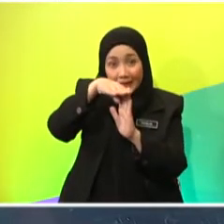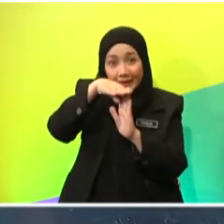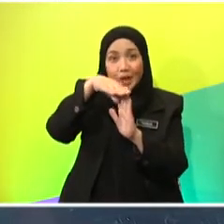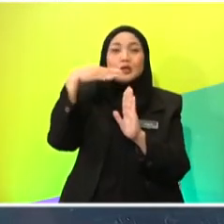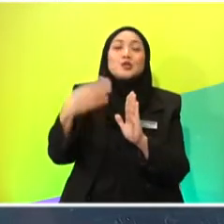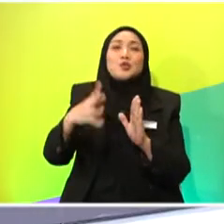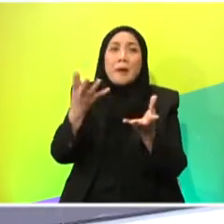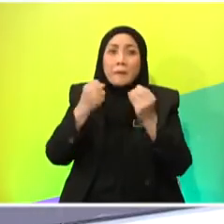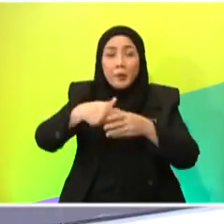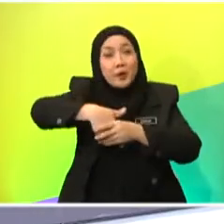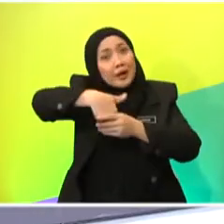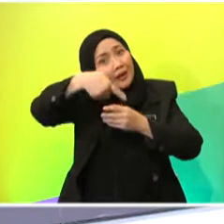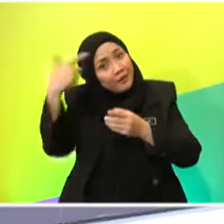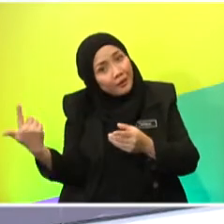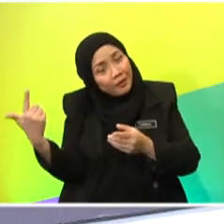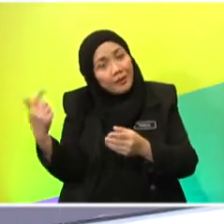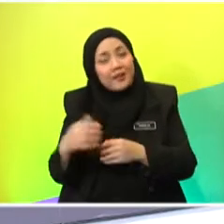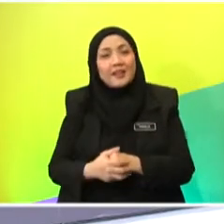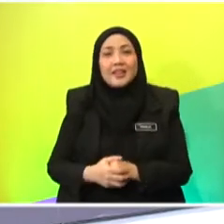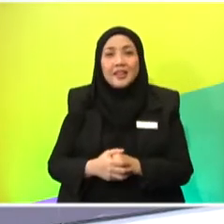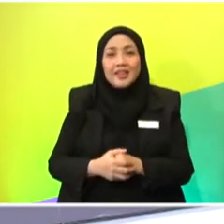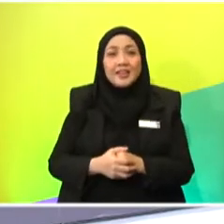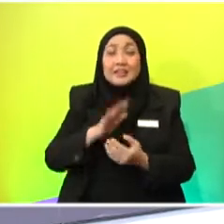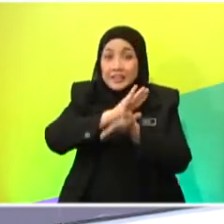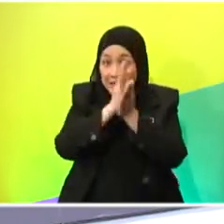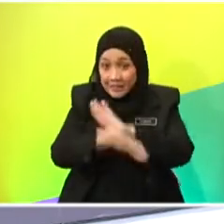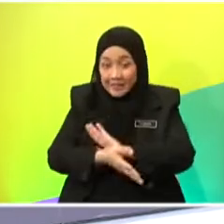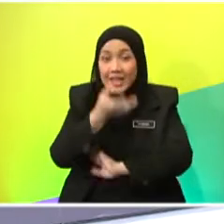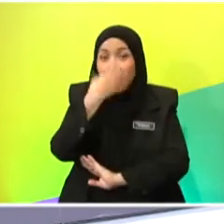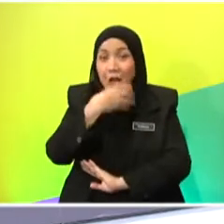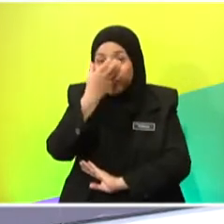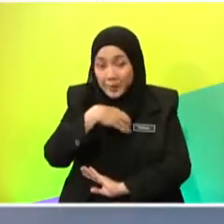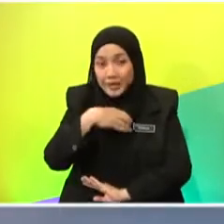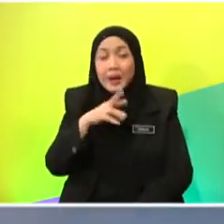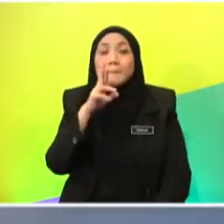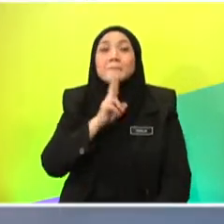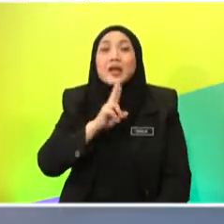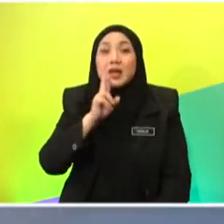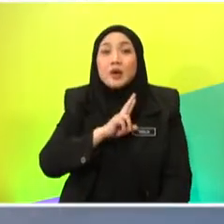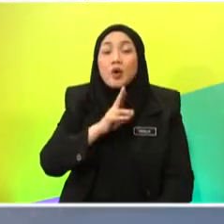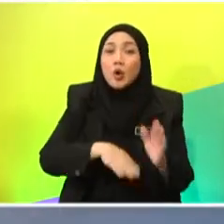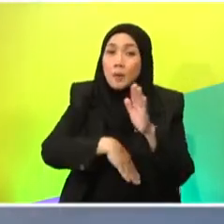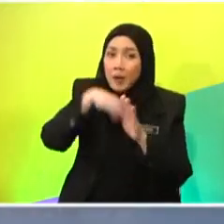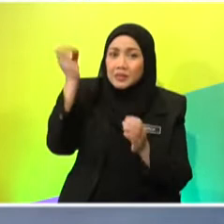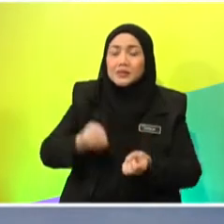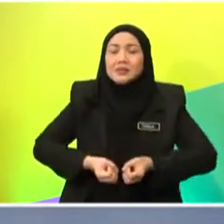saya setuju jadi ever merah lebih banyak daripada jambu